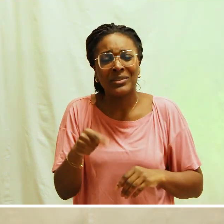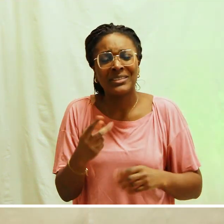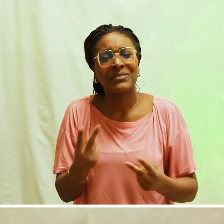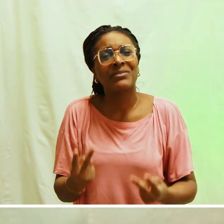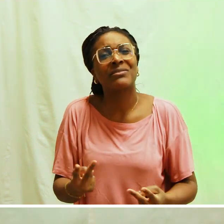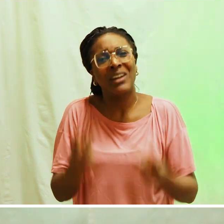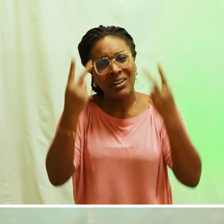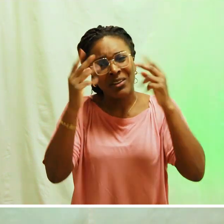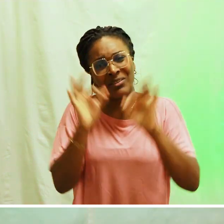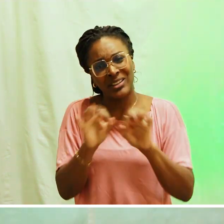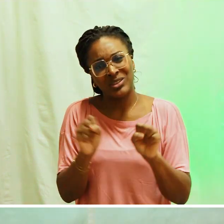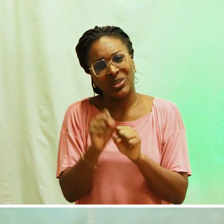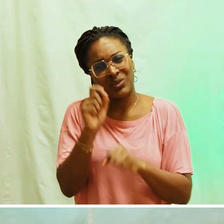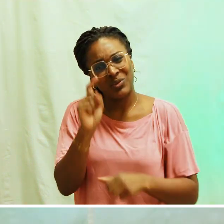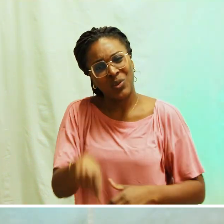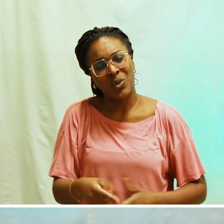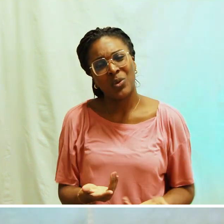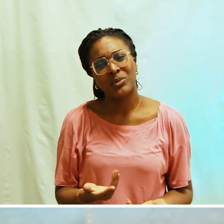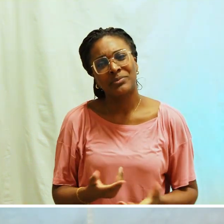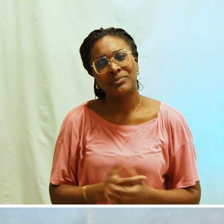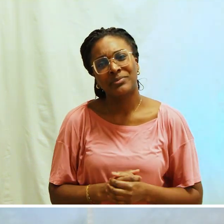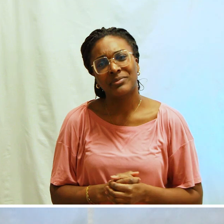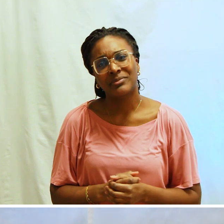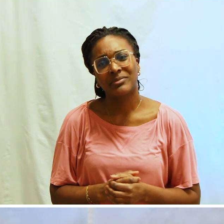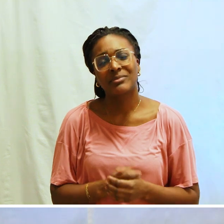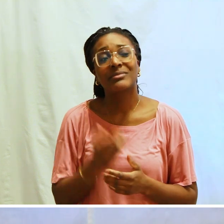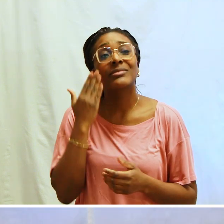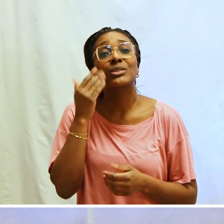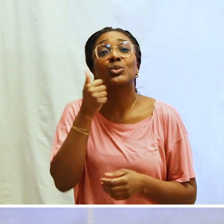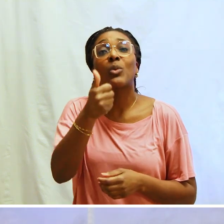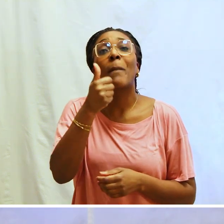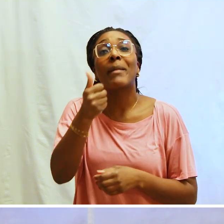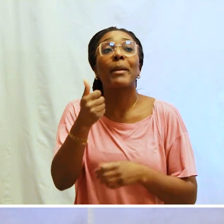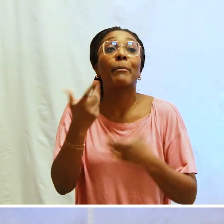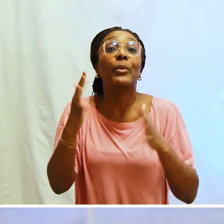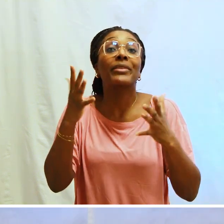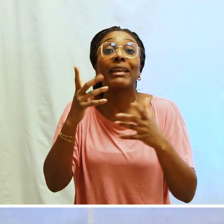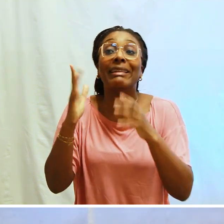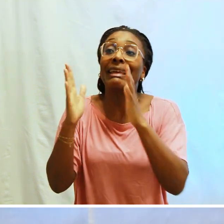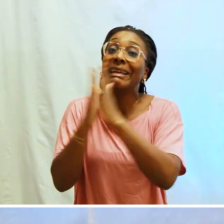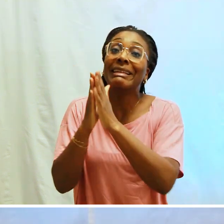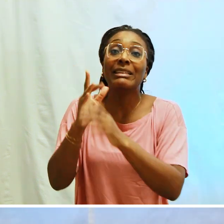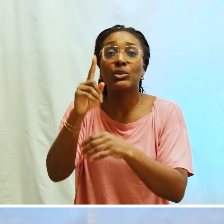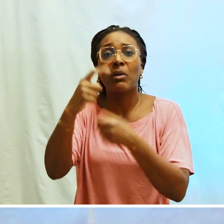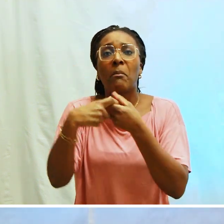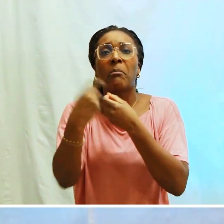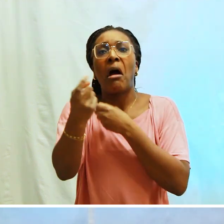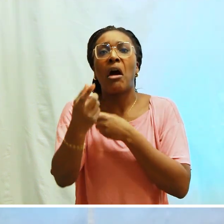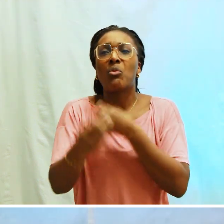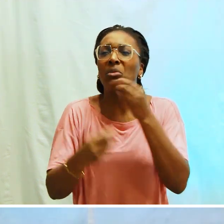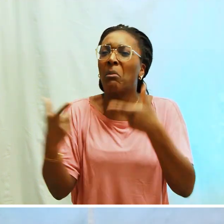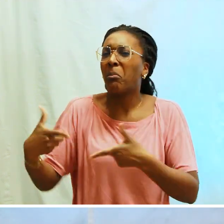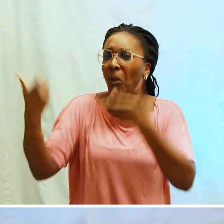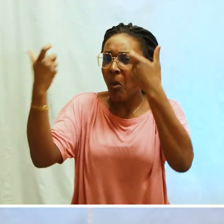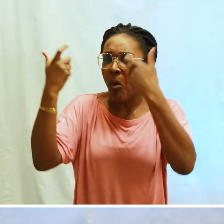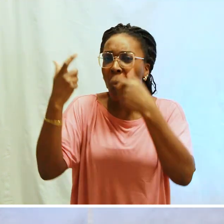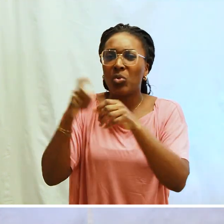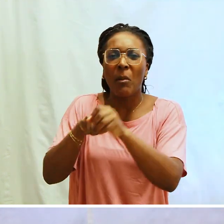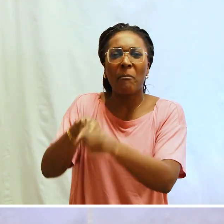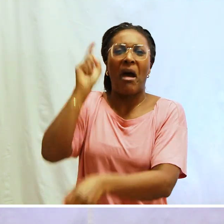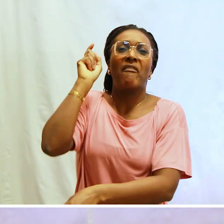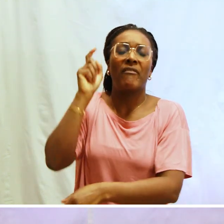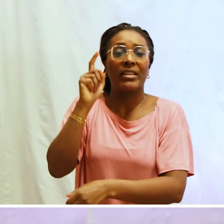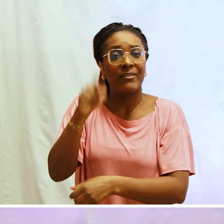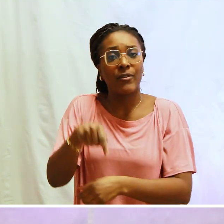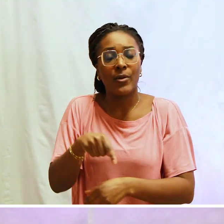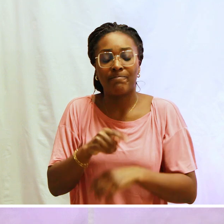frères et sœurs. Et si peut-être aujourd'hui tu t'es divisé, que tu es parti même d'une église sur un coup de dispute, que tu sois capable de t'humilier aujourd'hui, de dire,